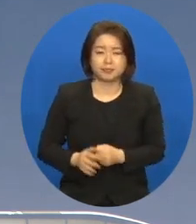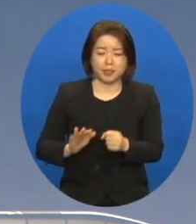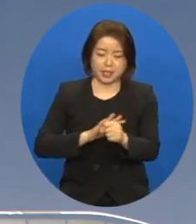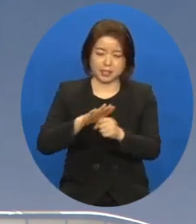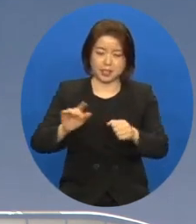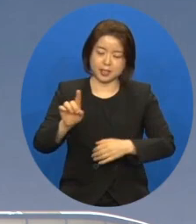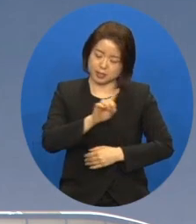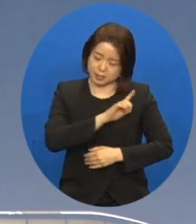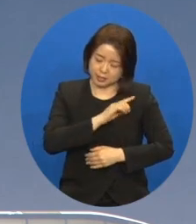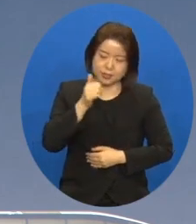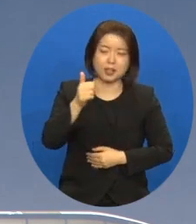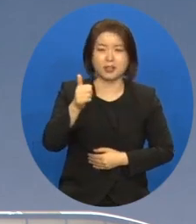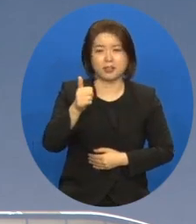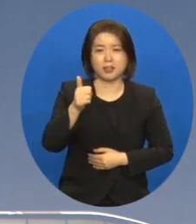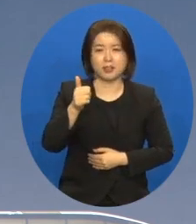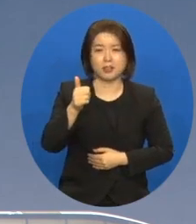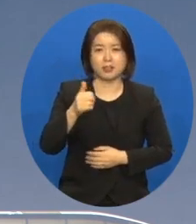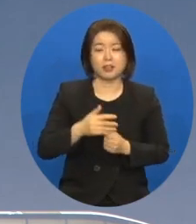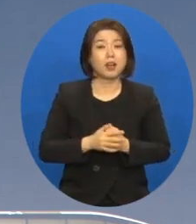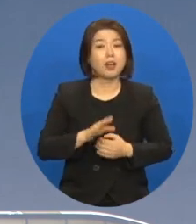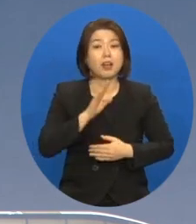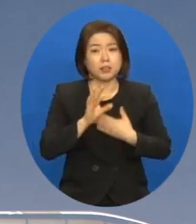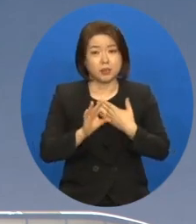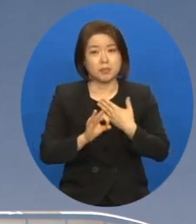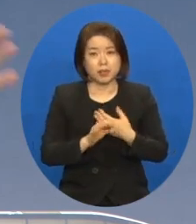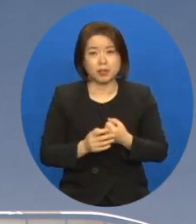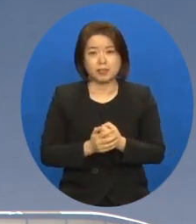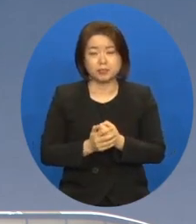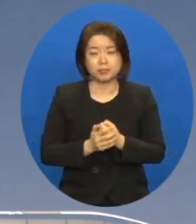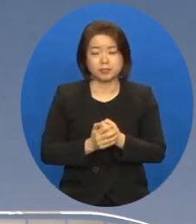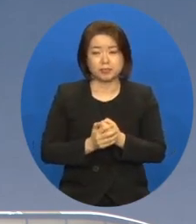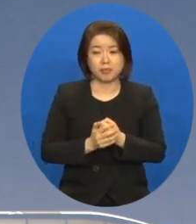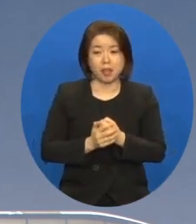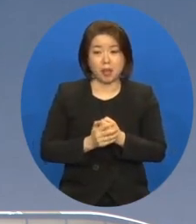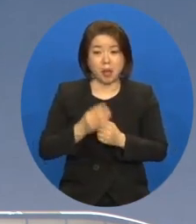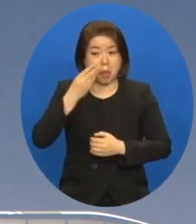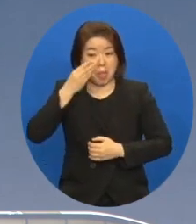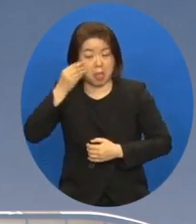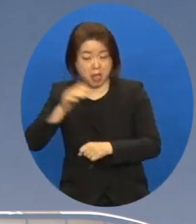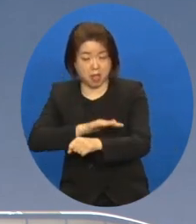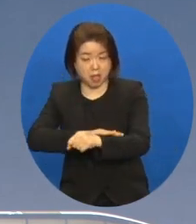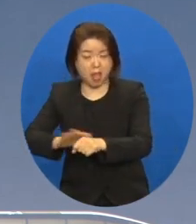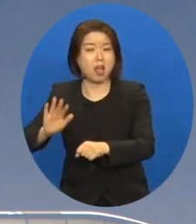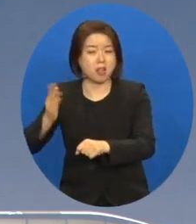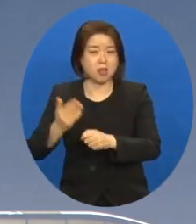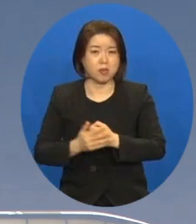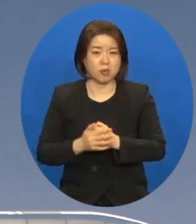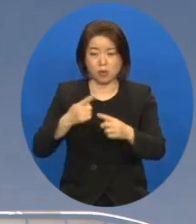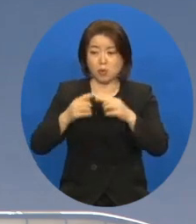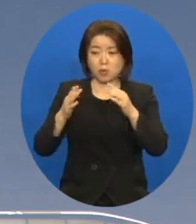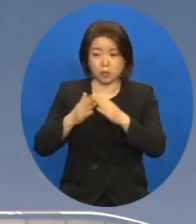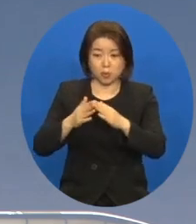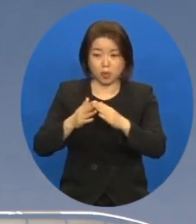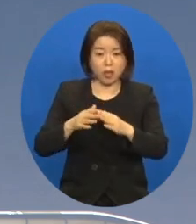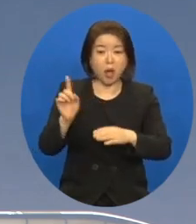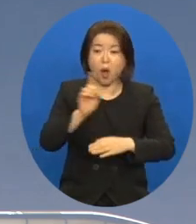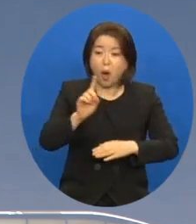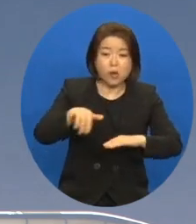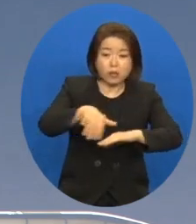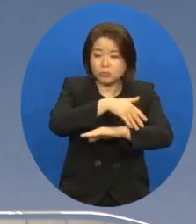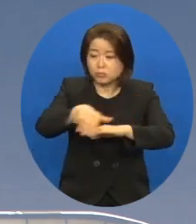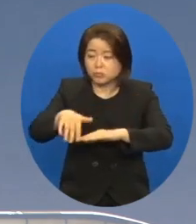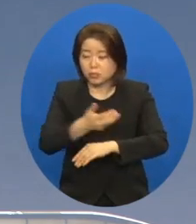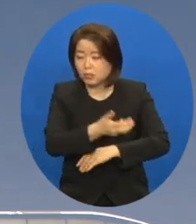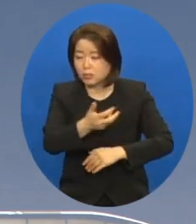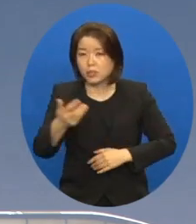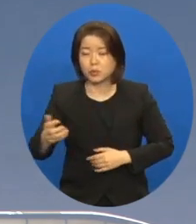사랑이 제일이지. 그러면요, 적응 못할 교회 없어요. 어떤 교회 가서